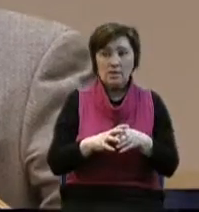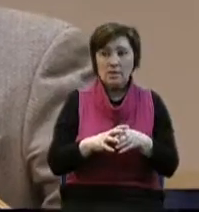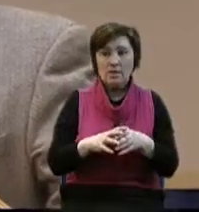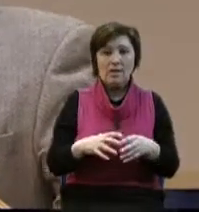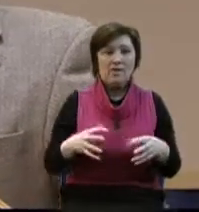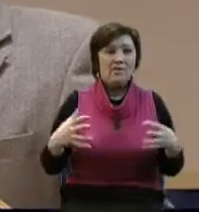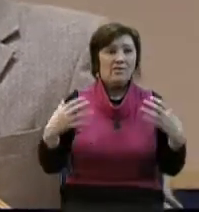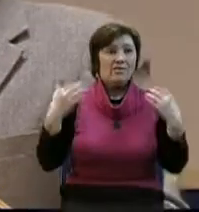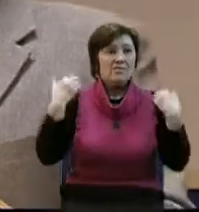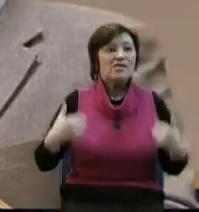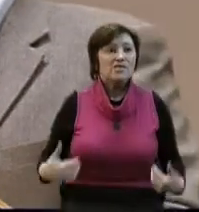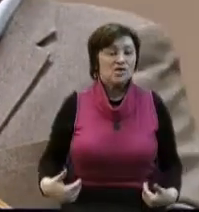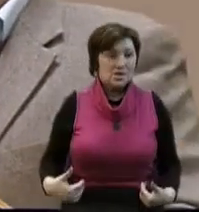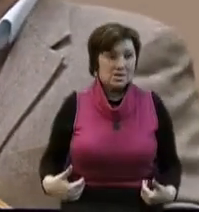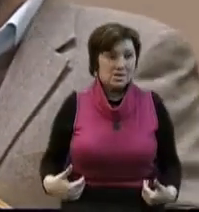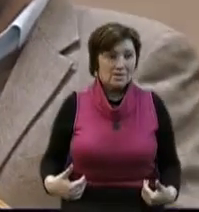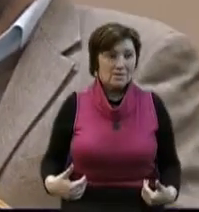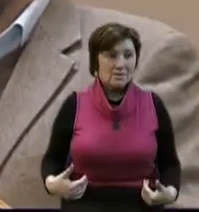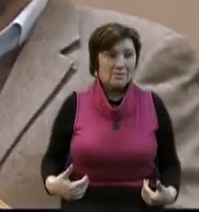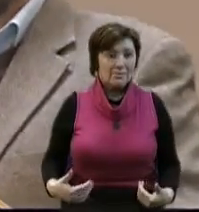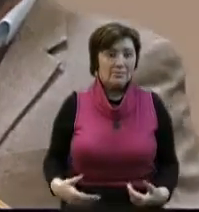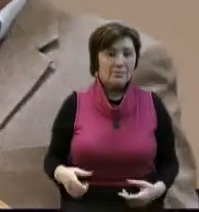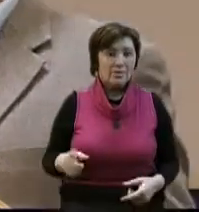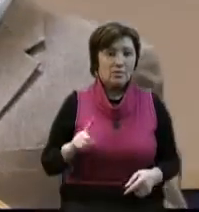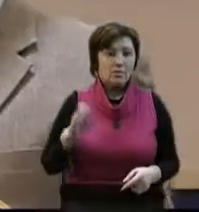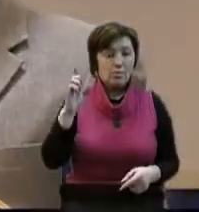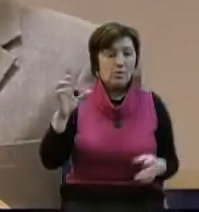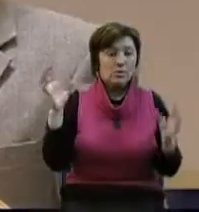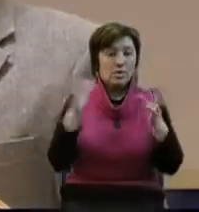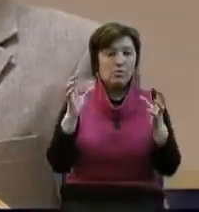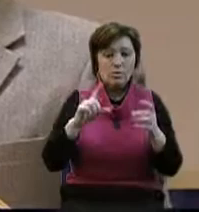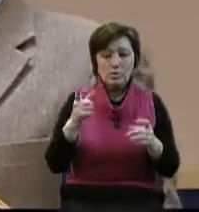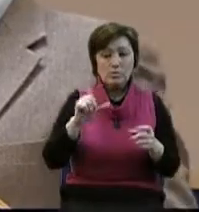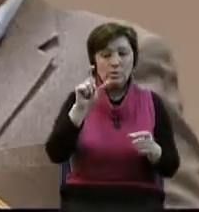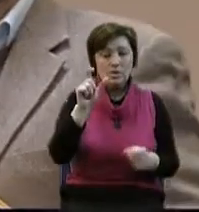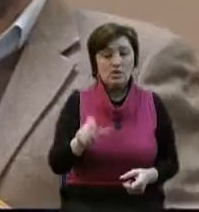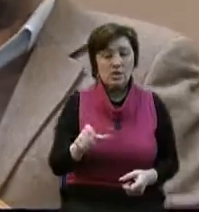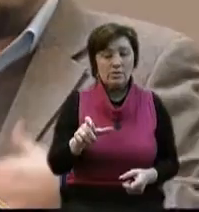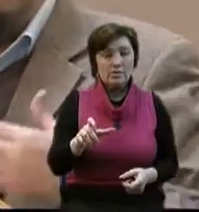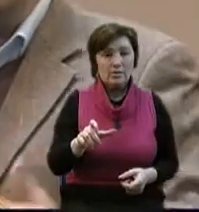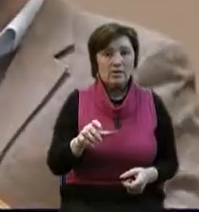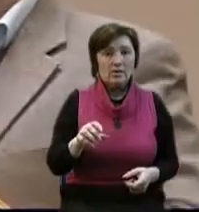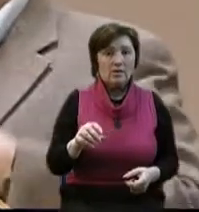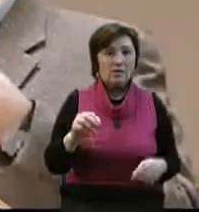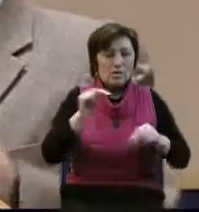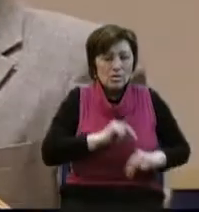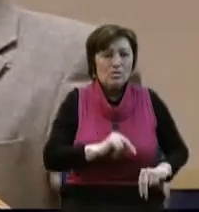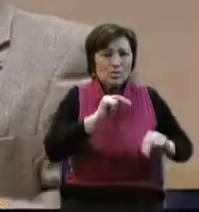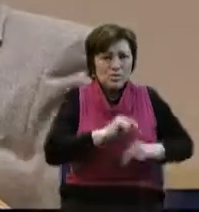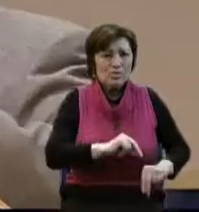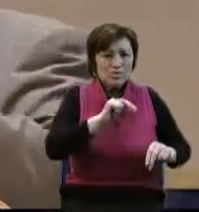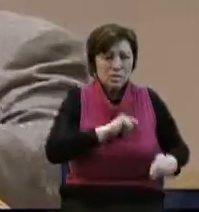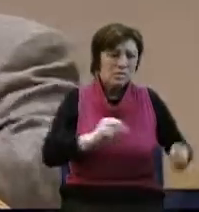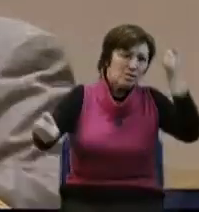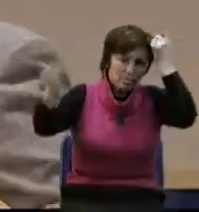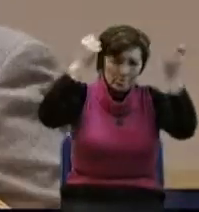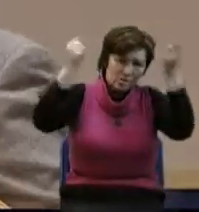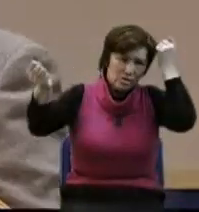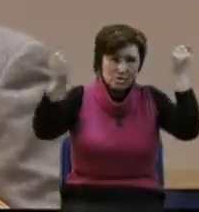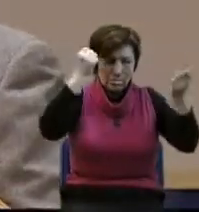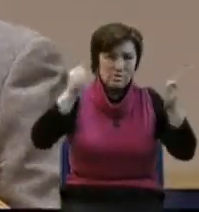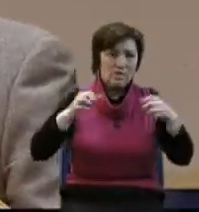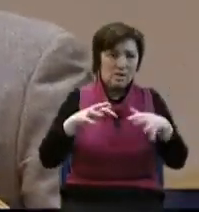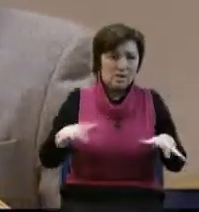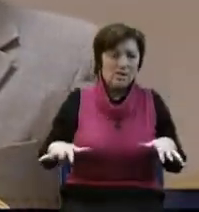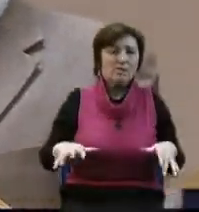том смысле, что Бог также позаботился о том, чтобы человек, загруженный трудами, заботами и делами на